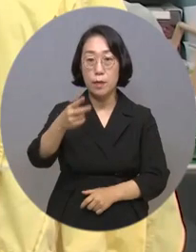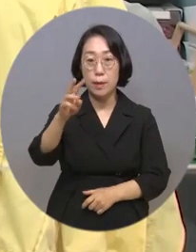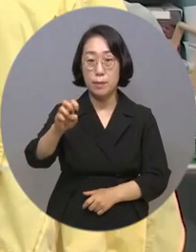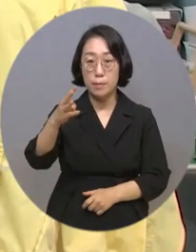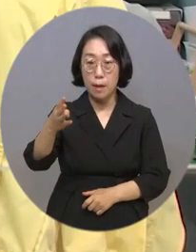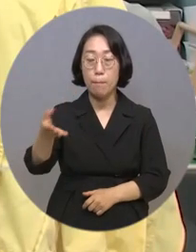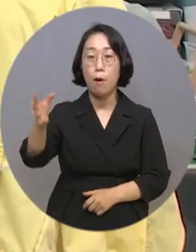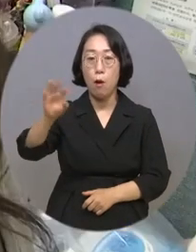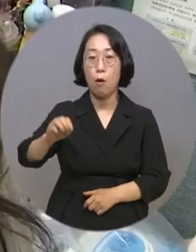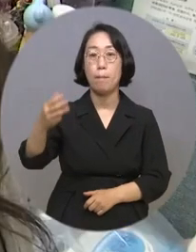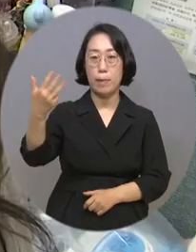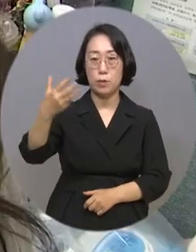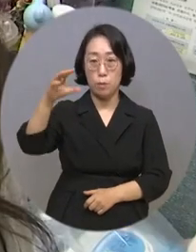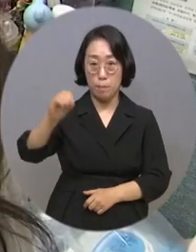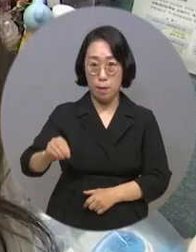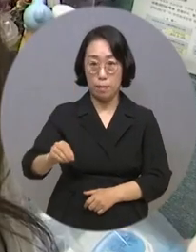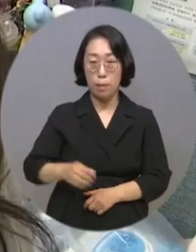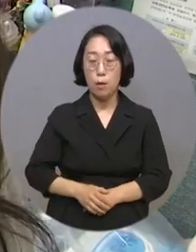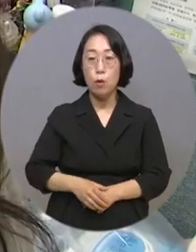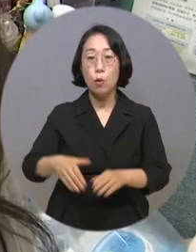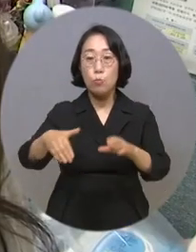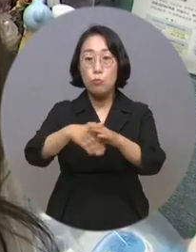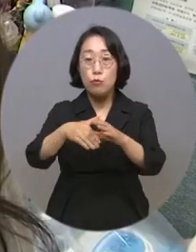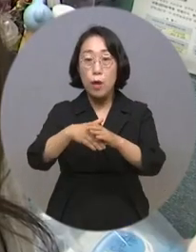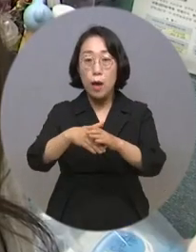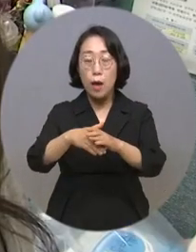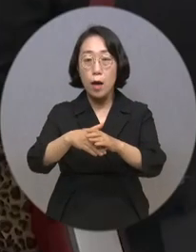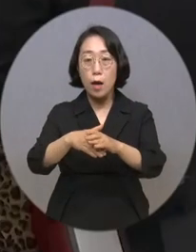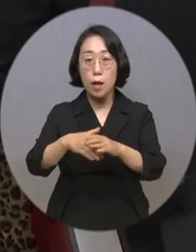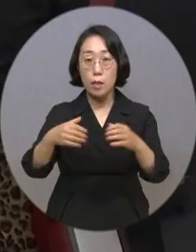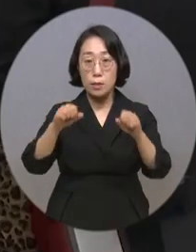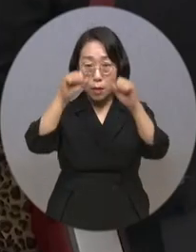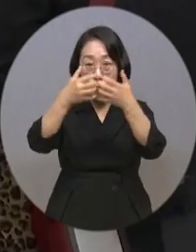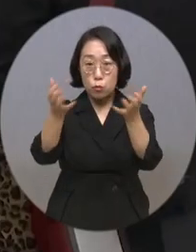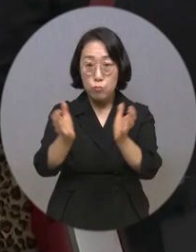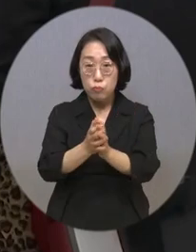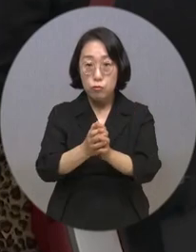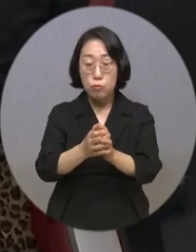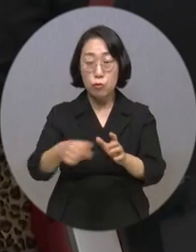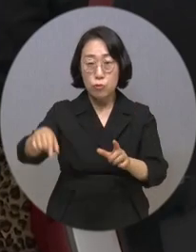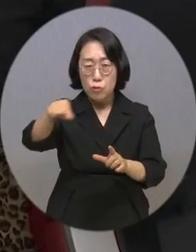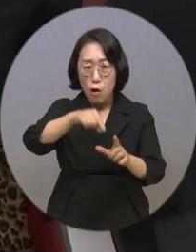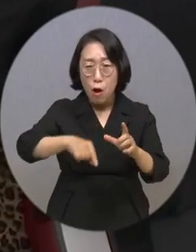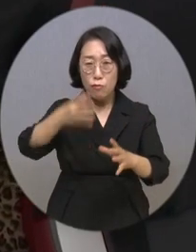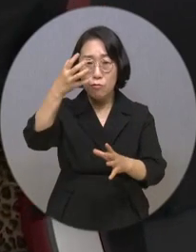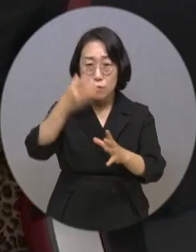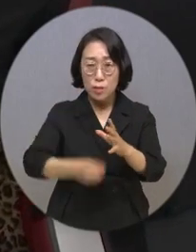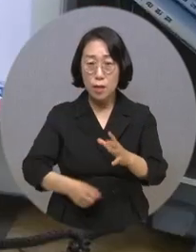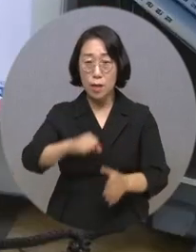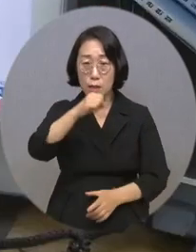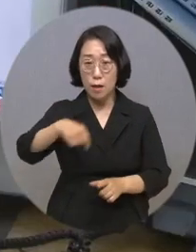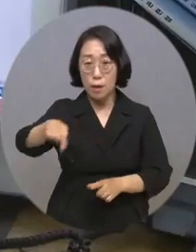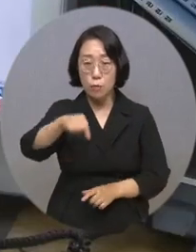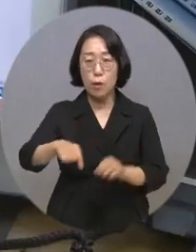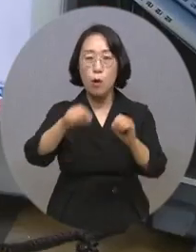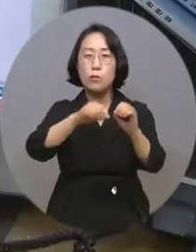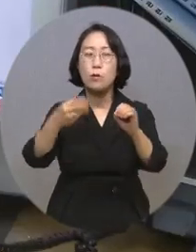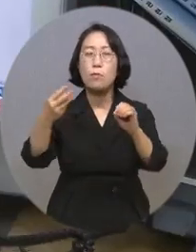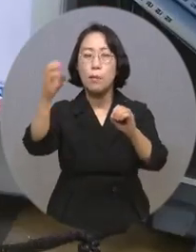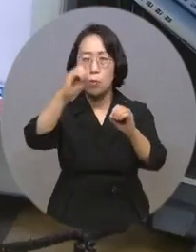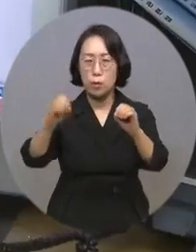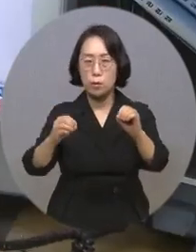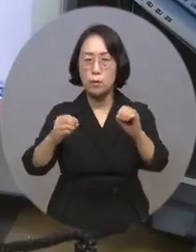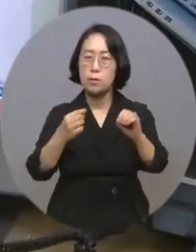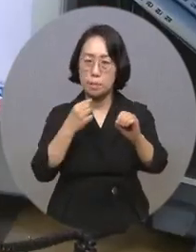8000만 원으로 문화체육관광부 전체 예산 7조 3960 8억 원의 0.3% 에 불과한